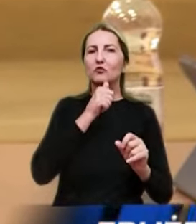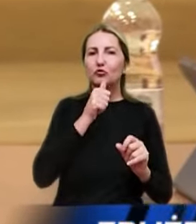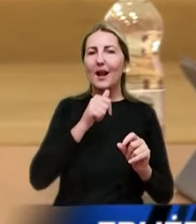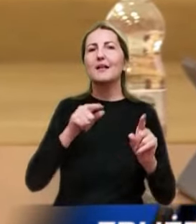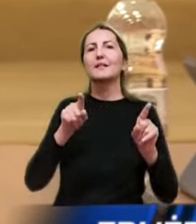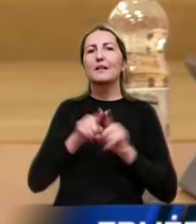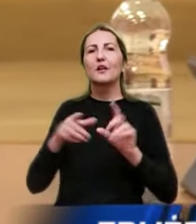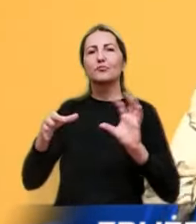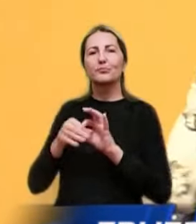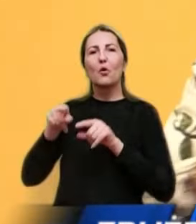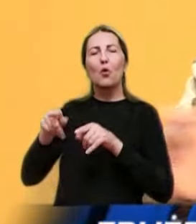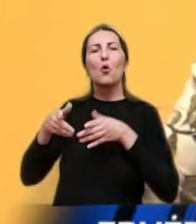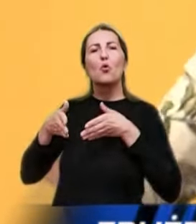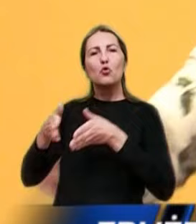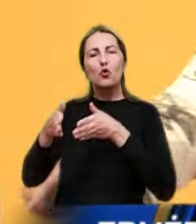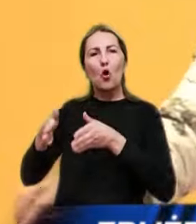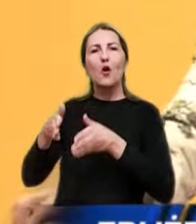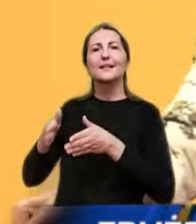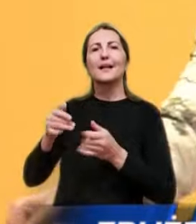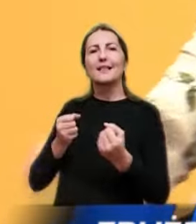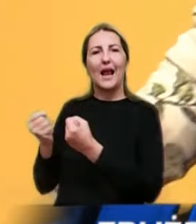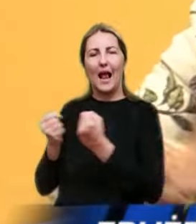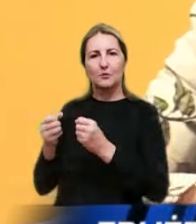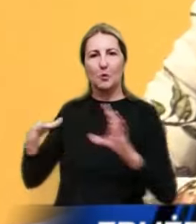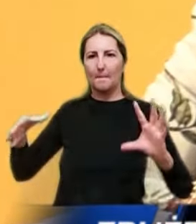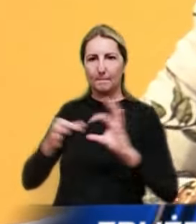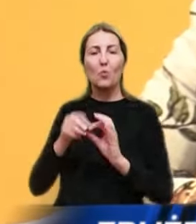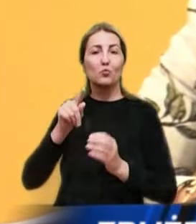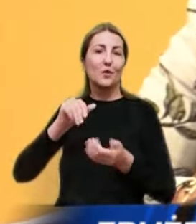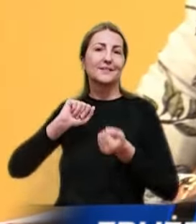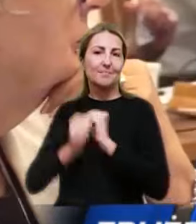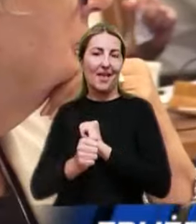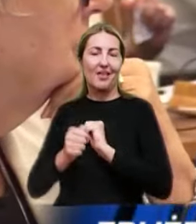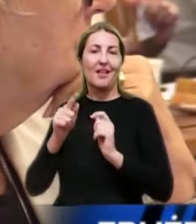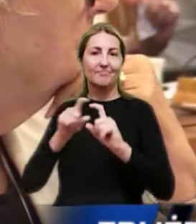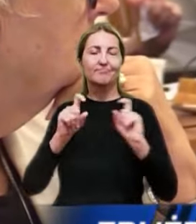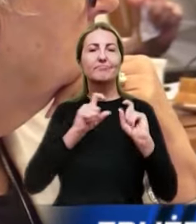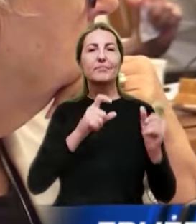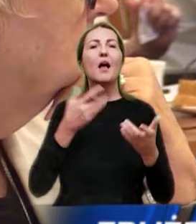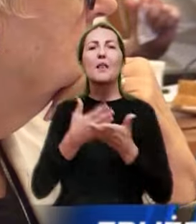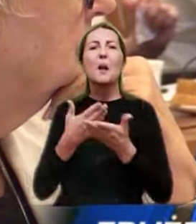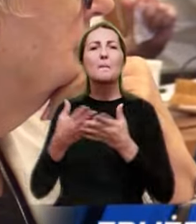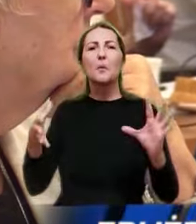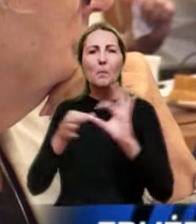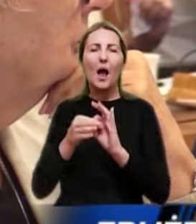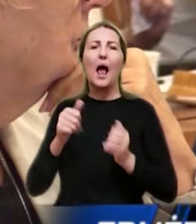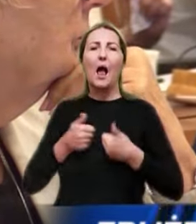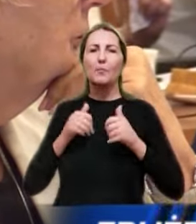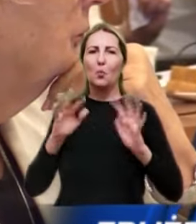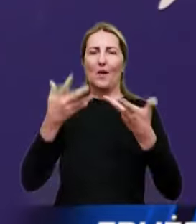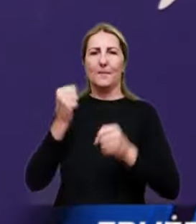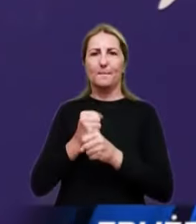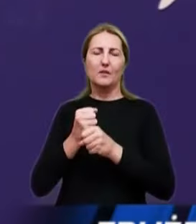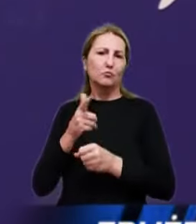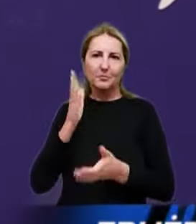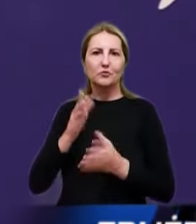Infrastruktury Drogowej i Transportu. To kolejna zmiana dotycząca tych jednostek. Celem fuzji ma być usprawnienie pracy. Będzie to jasne i